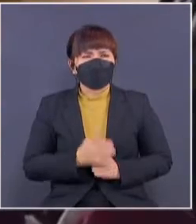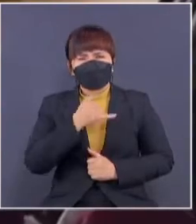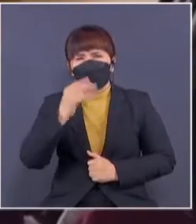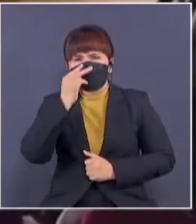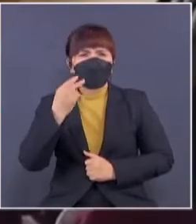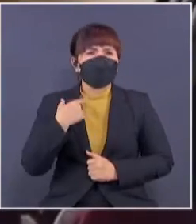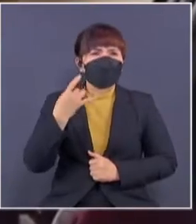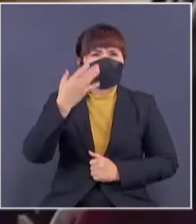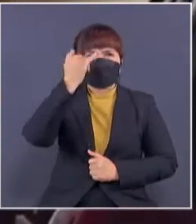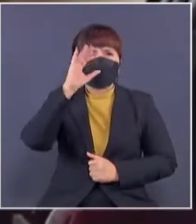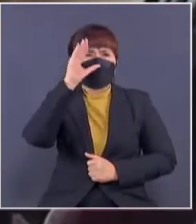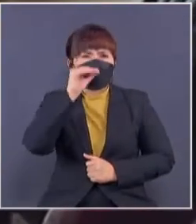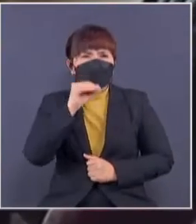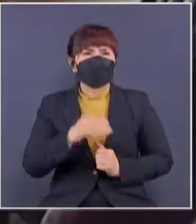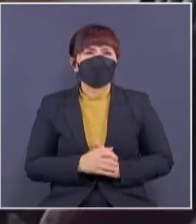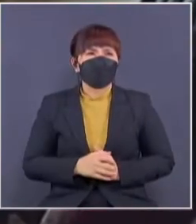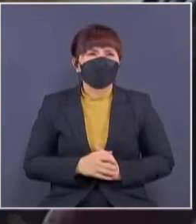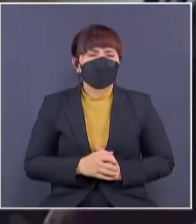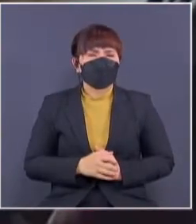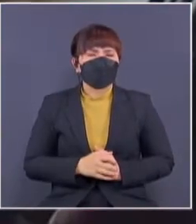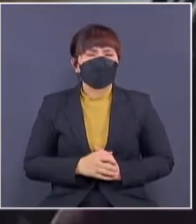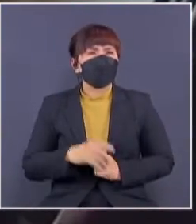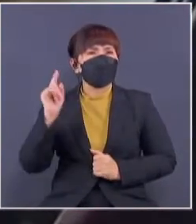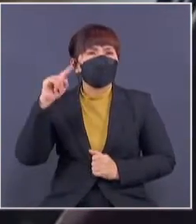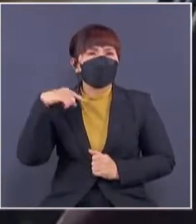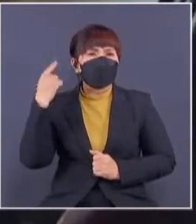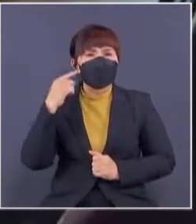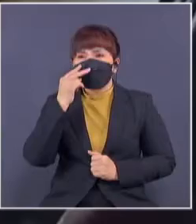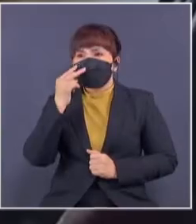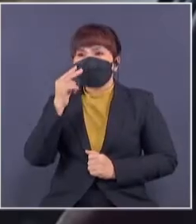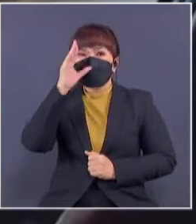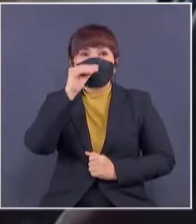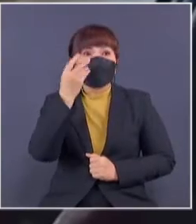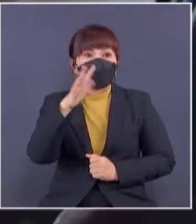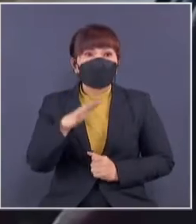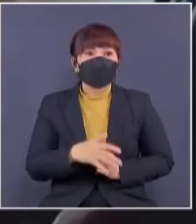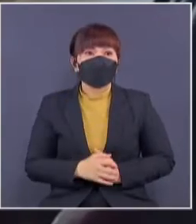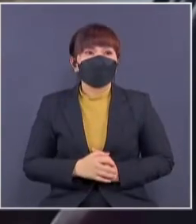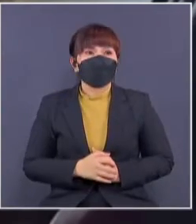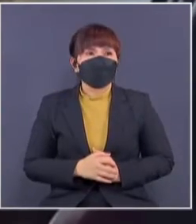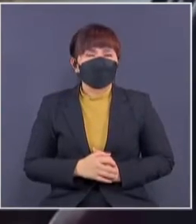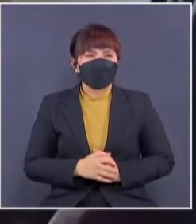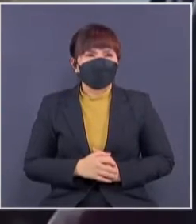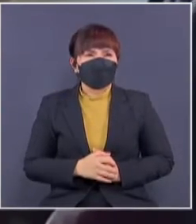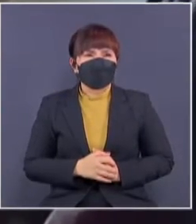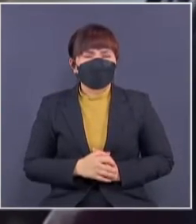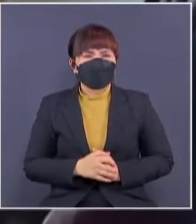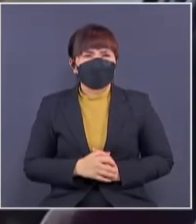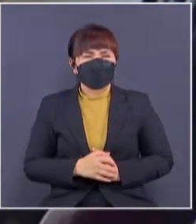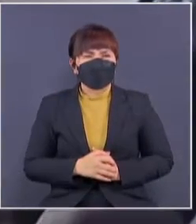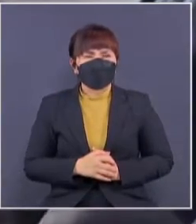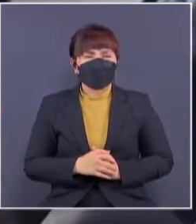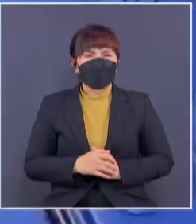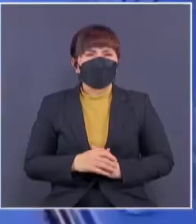ละอุ้ยเกิดอะไรขึ้นทำไมหลับสนิทแบบนี้แต่ว่าอันนี้คือนายลูกจ้างนะลูกจ้างเห็นนายจ้างหลับแล้วปั๊บเนี่ยคุณผู้ชมจังหวะเนี้ยล้วงเข้าไปในกระเป๋า